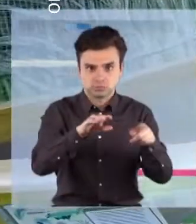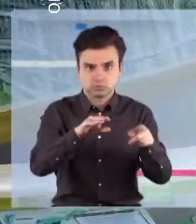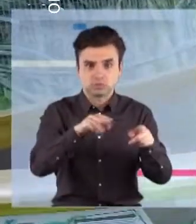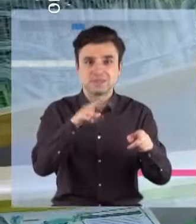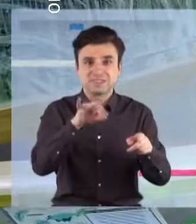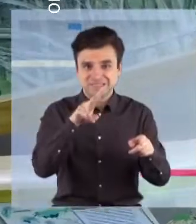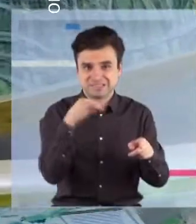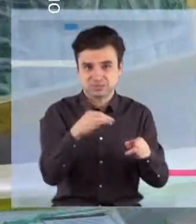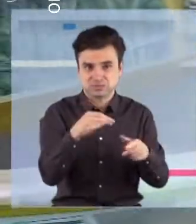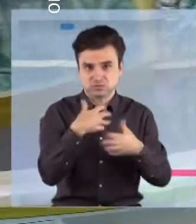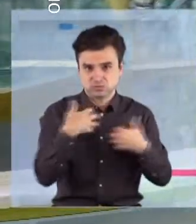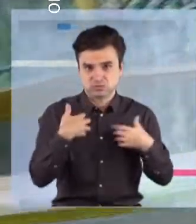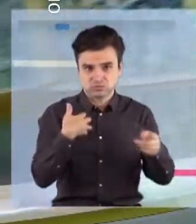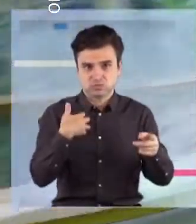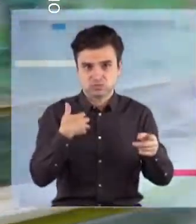єнот.